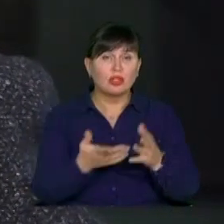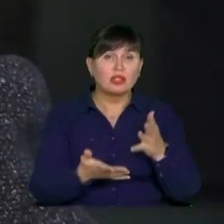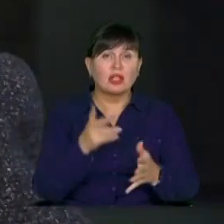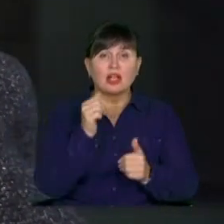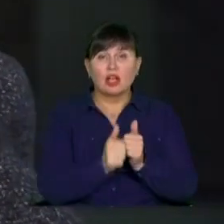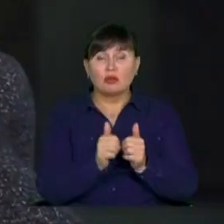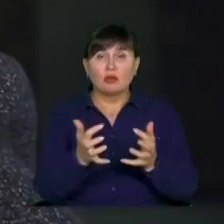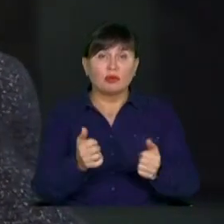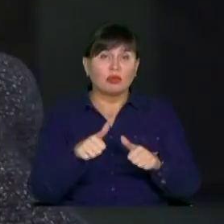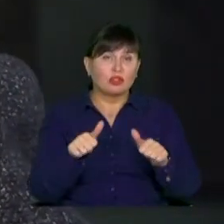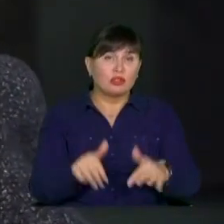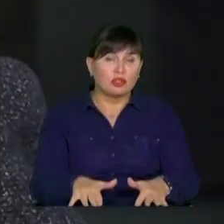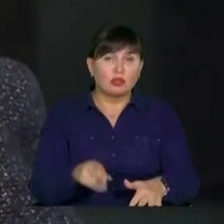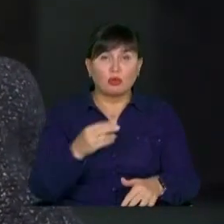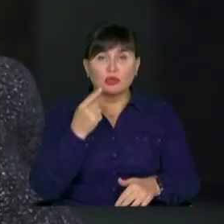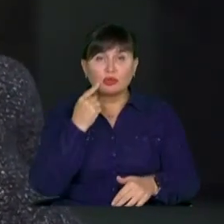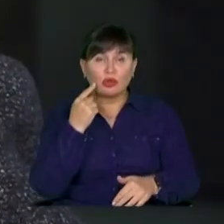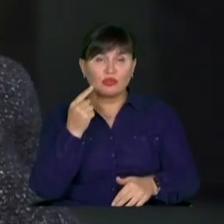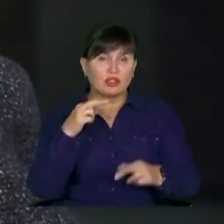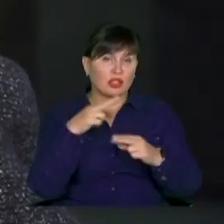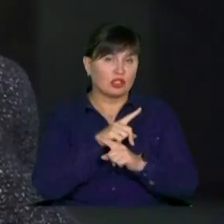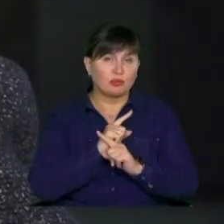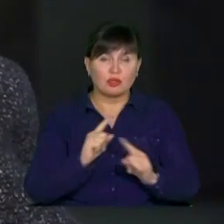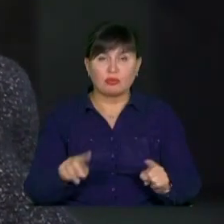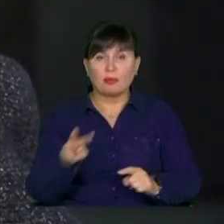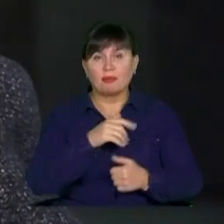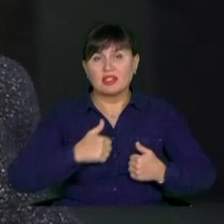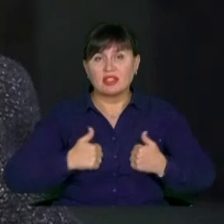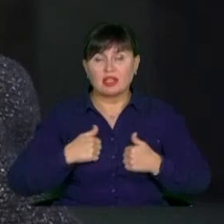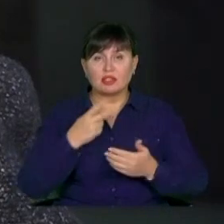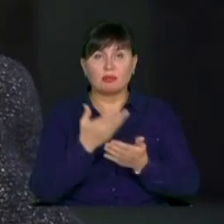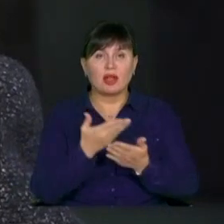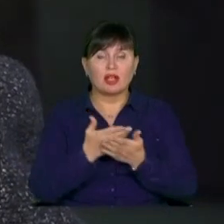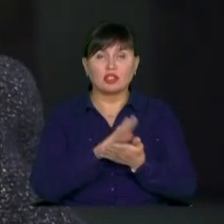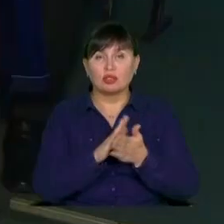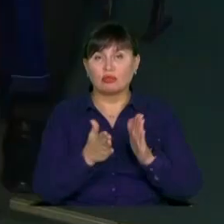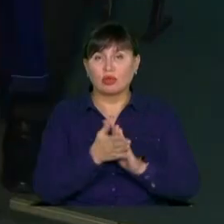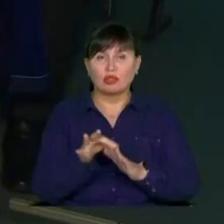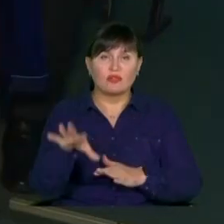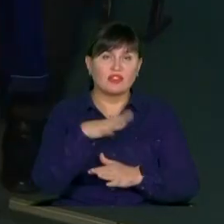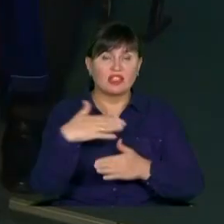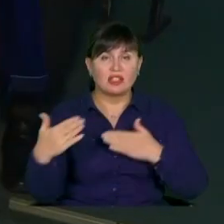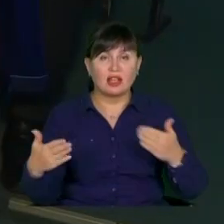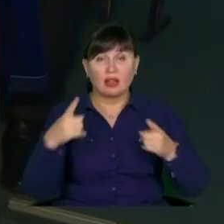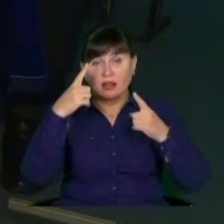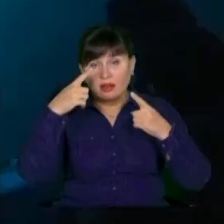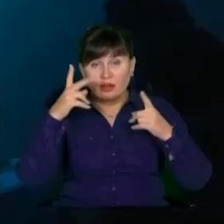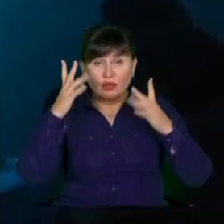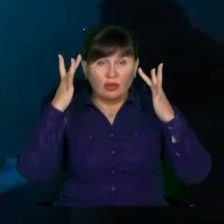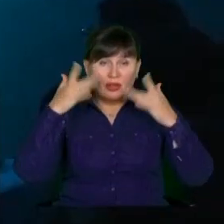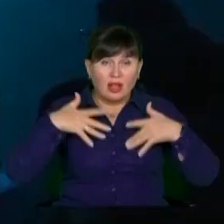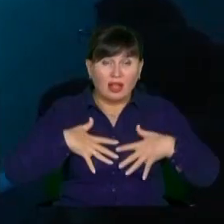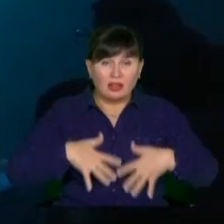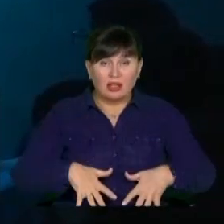каждый будет принимать решение по совести то он не ошибётся мы старались показать ситуацию со всех сторон поддавшись соблазну Адам